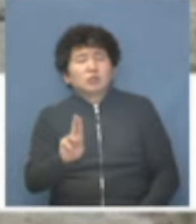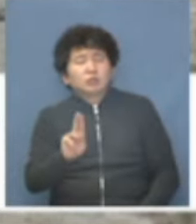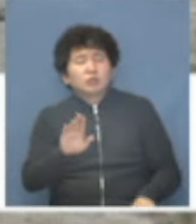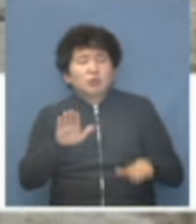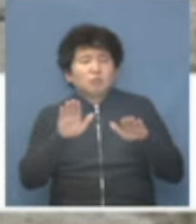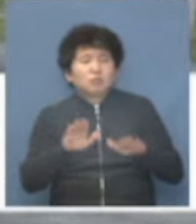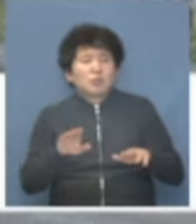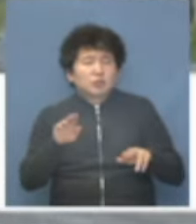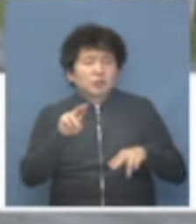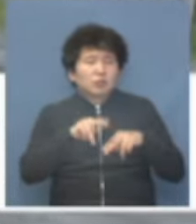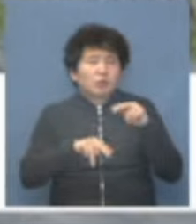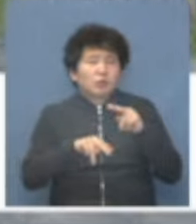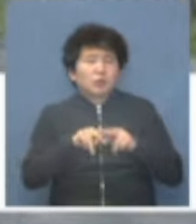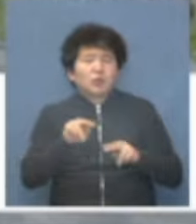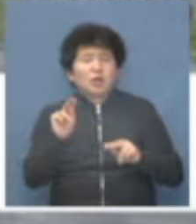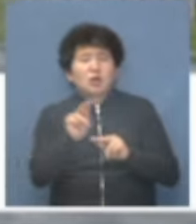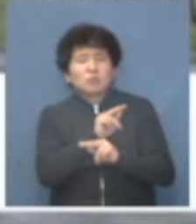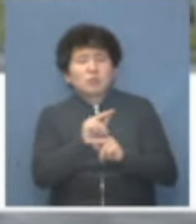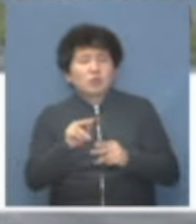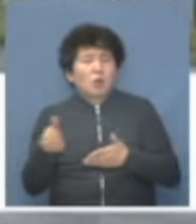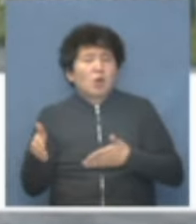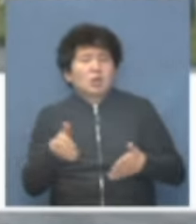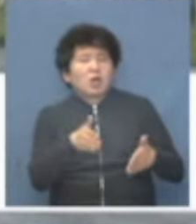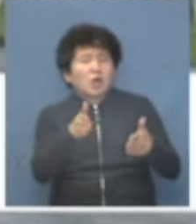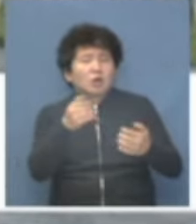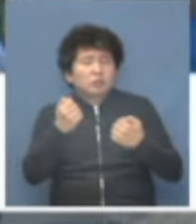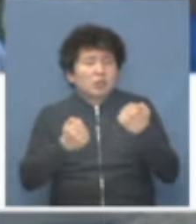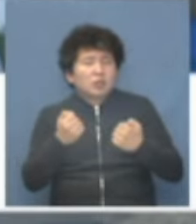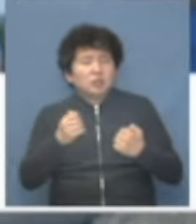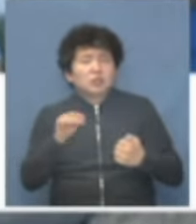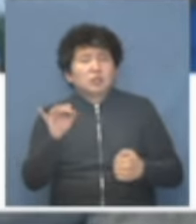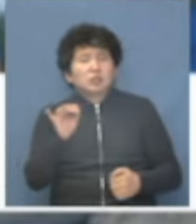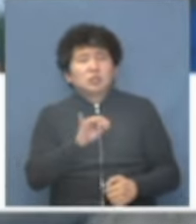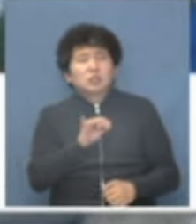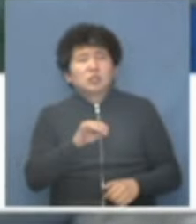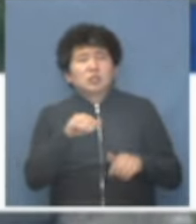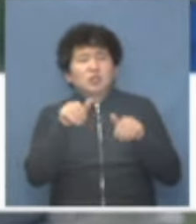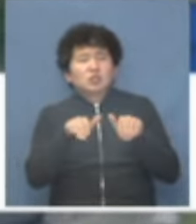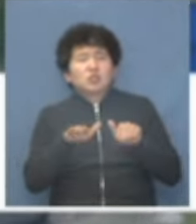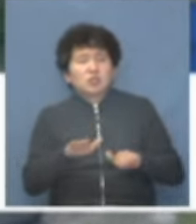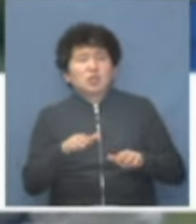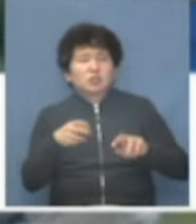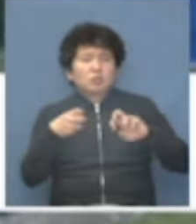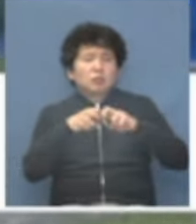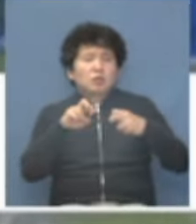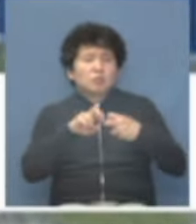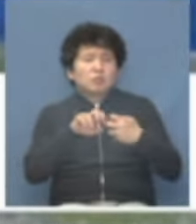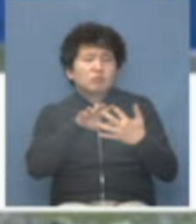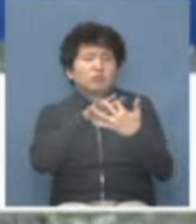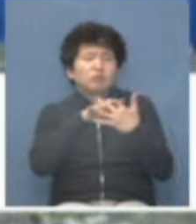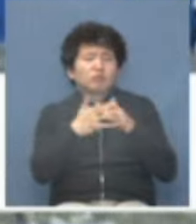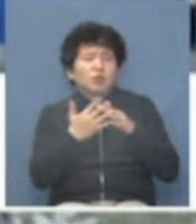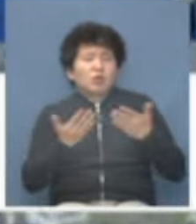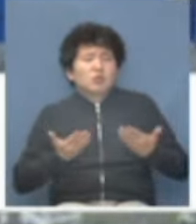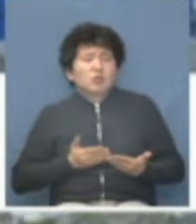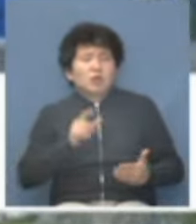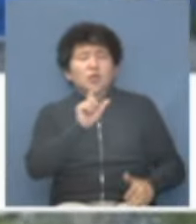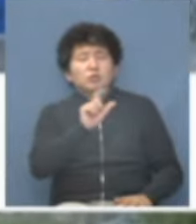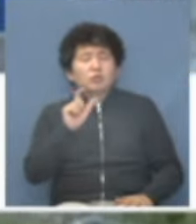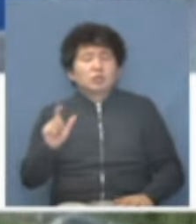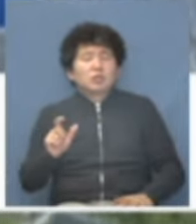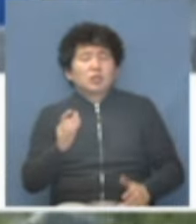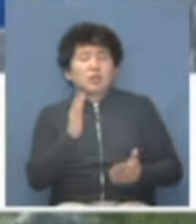ремонтируются дороги, решаются проблемы сельчан. К примеру, в селе Маралды Курчумского района происходят позитивные